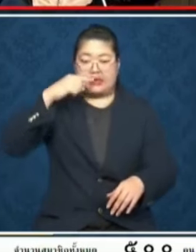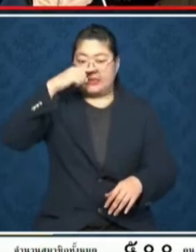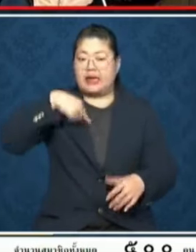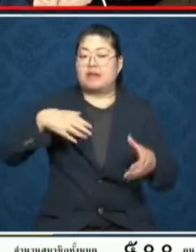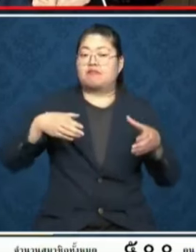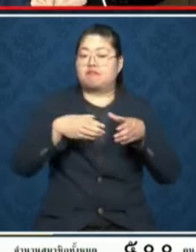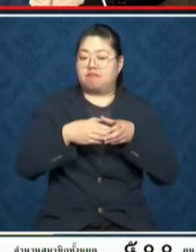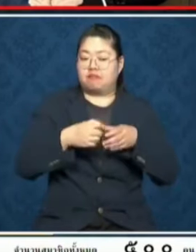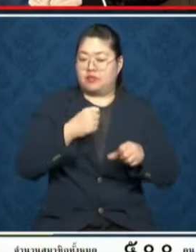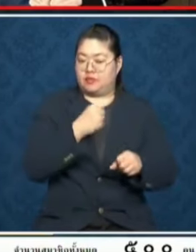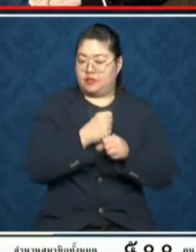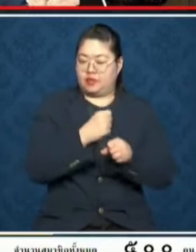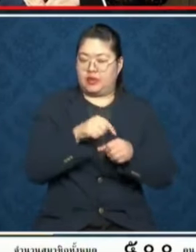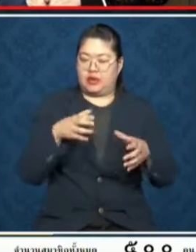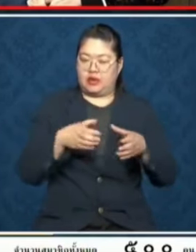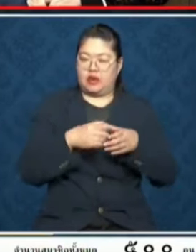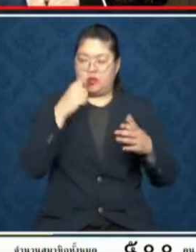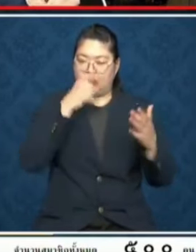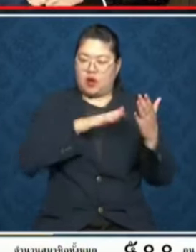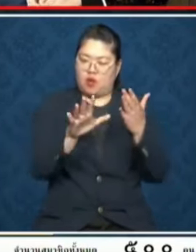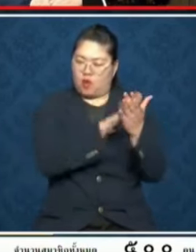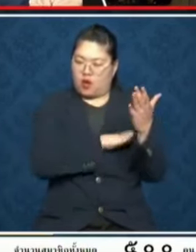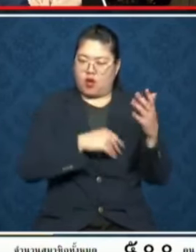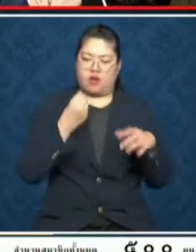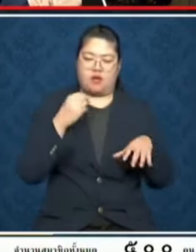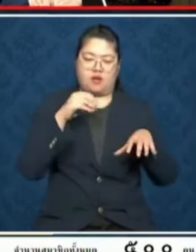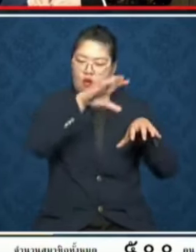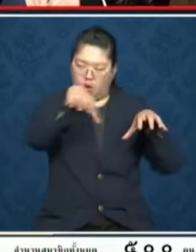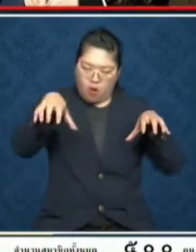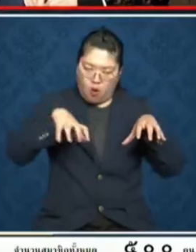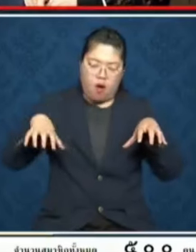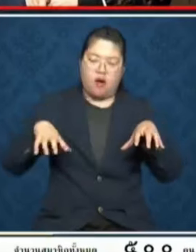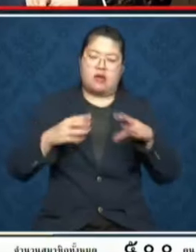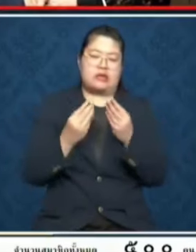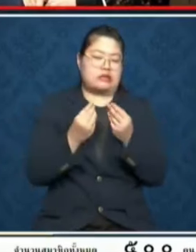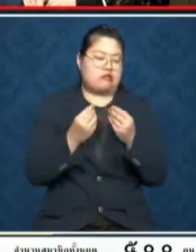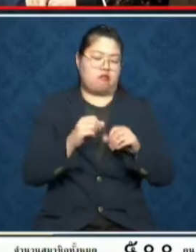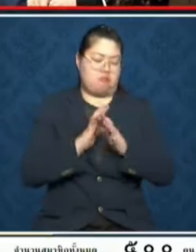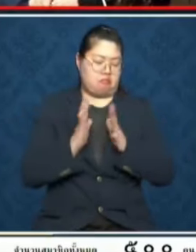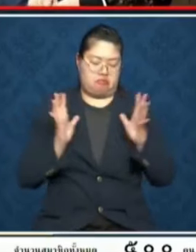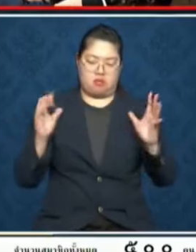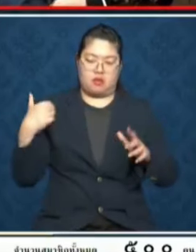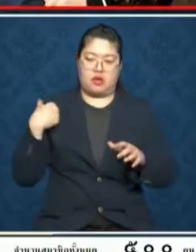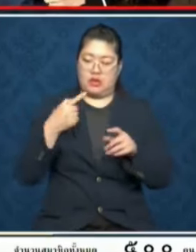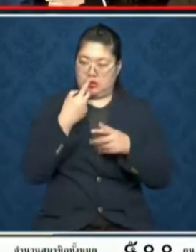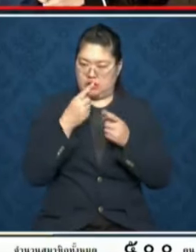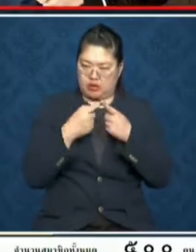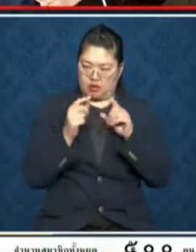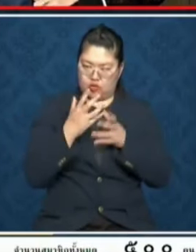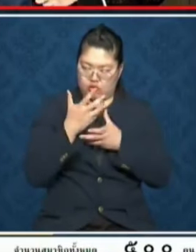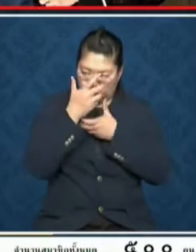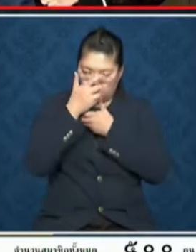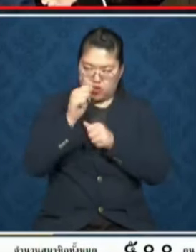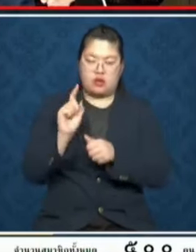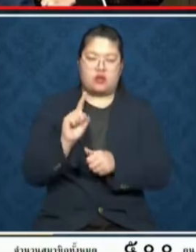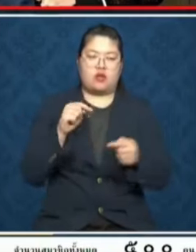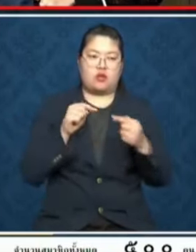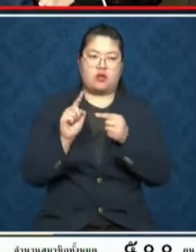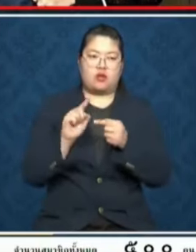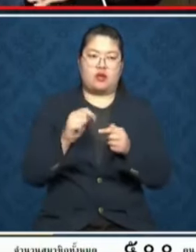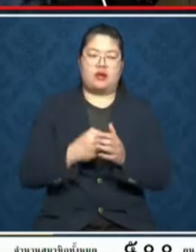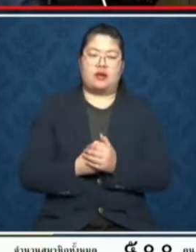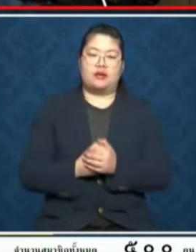ที่มีที่ดินครอบครองกระจายอยู่ทั่วประเทศเต็มไปหมดค่ะสิ่งที่น่าสนใจคือที่ดินราชพัสดุที่อยู่ในความดูแลของกร